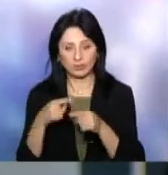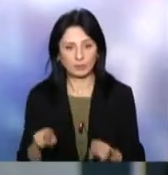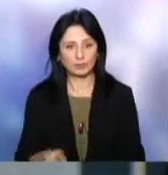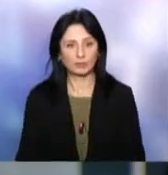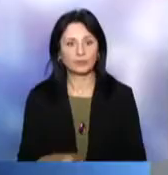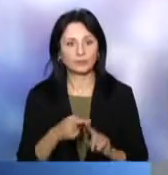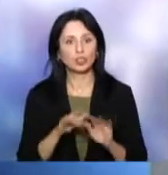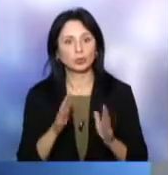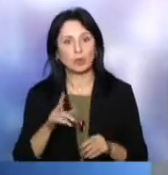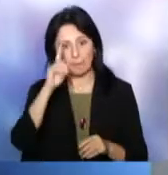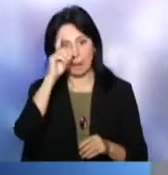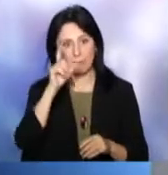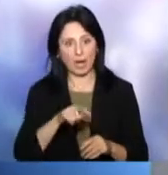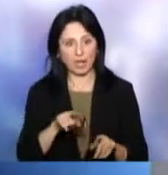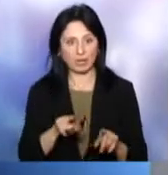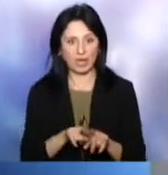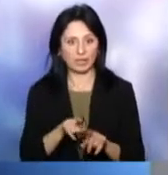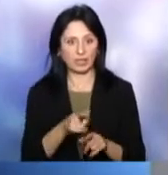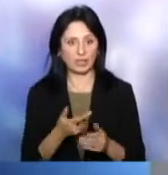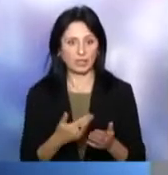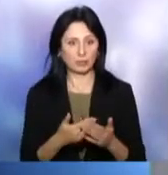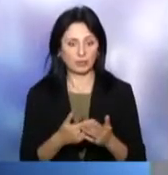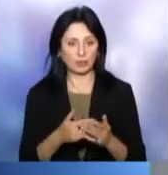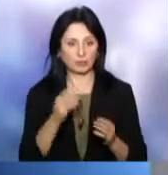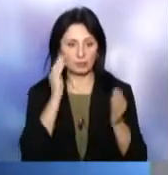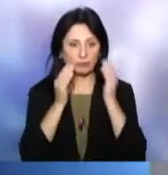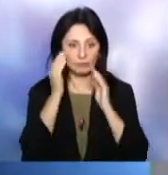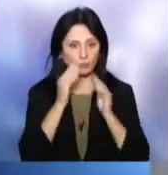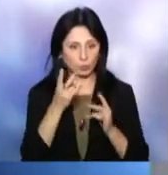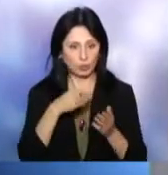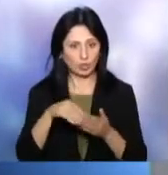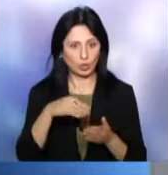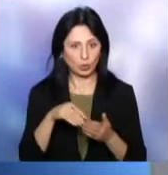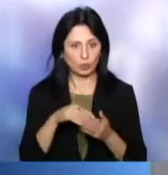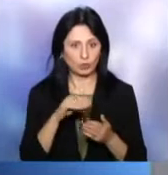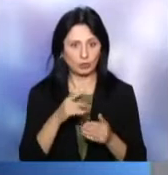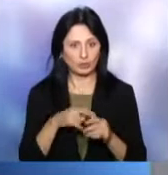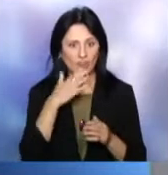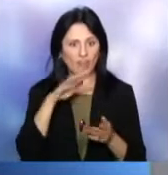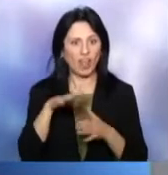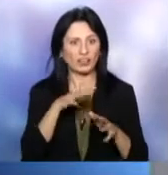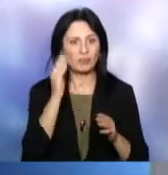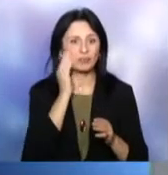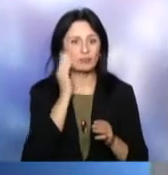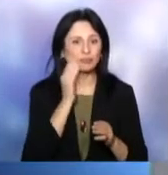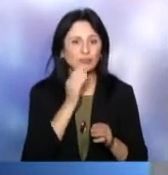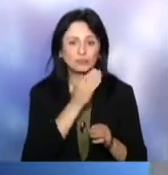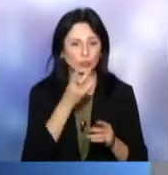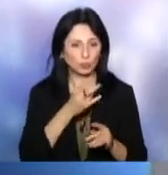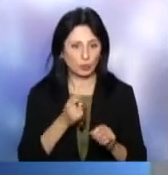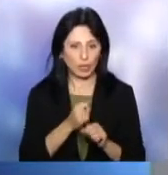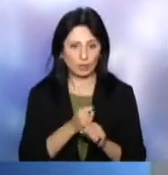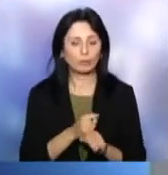და ამ შემთხვევაში მამაკაცმაც ასეთი ტიპის ლოსიონები და მოვლის საშუალებები ცხიმიანი კანისთვის უნდა